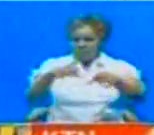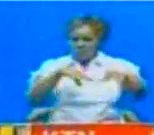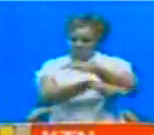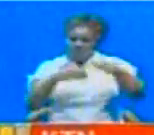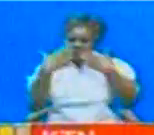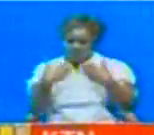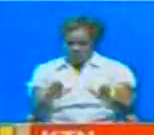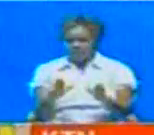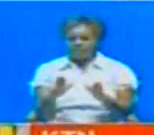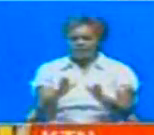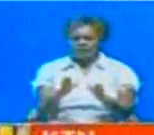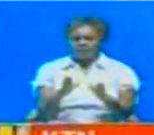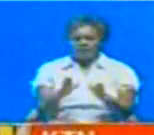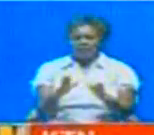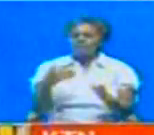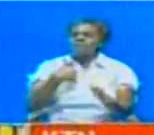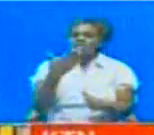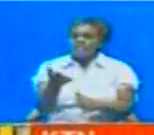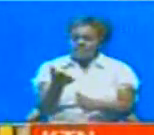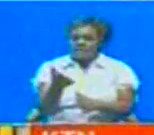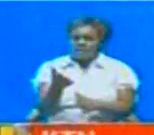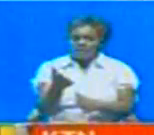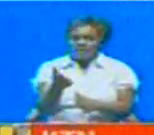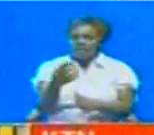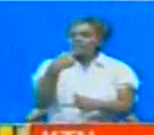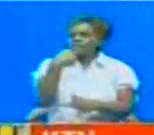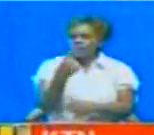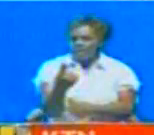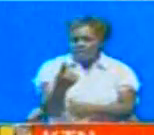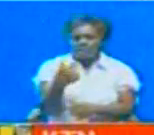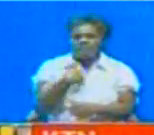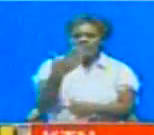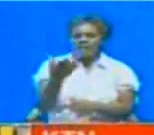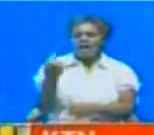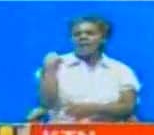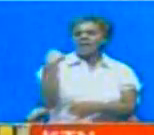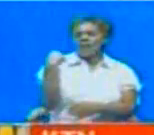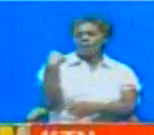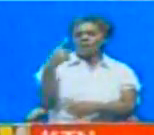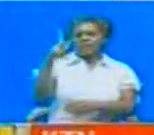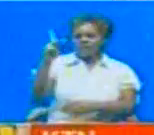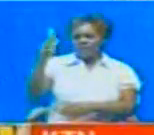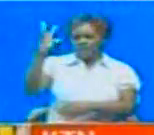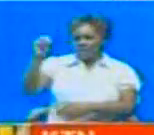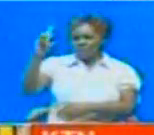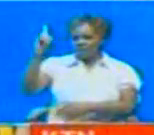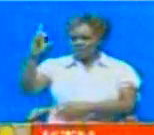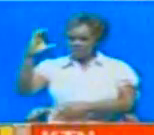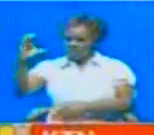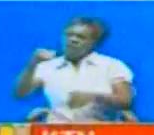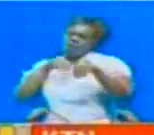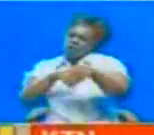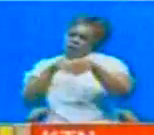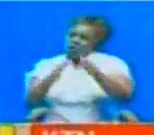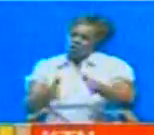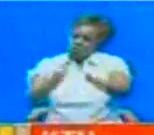kwa akapita hapa. Sijakuwa na hiyo. Mwingine akasema nilikumbuka hiyo namba ilikuwa KMTC. Tukapata hiyo